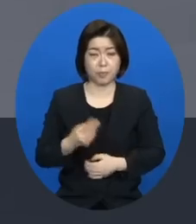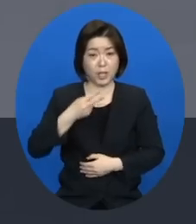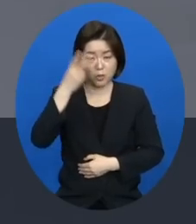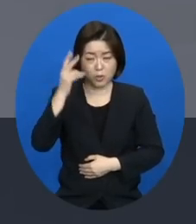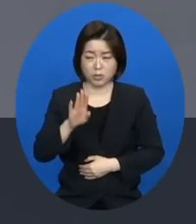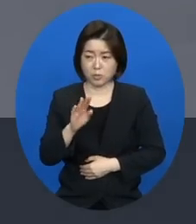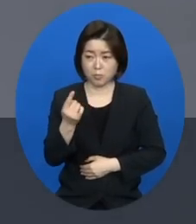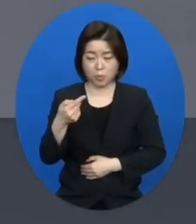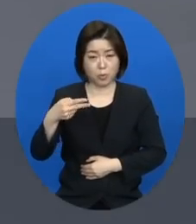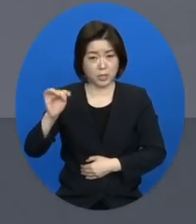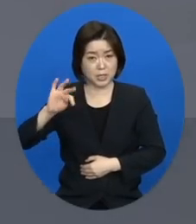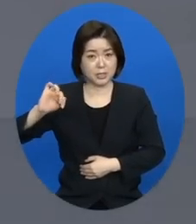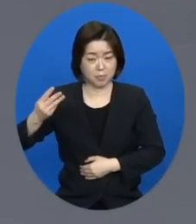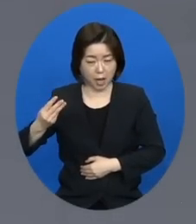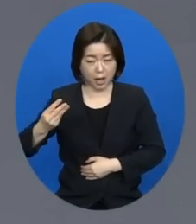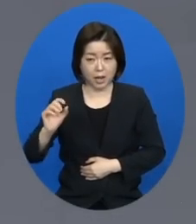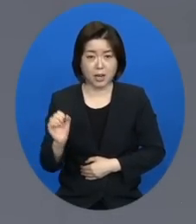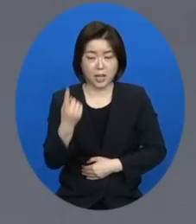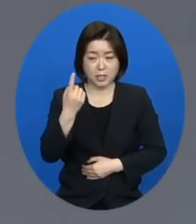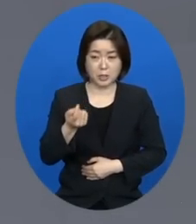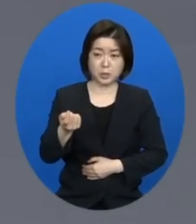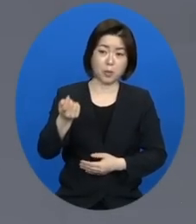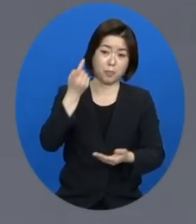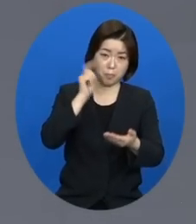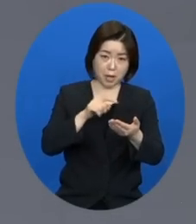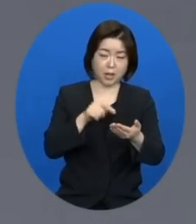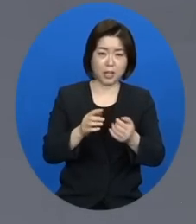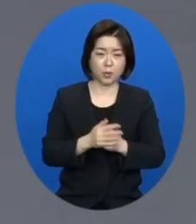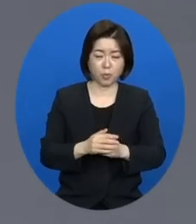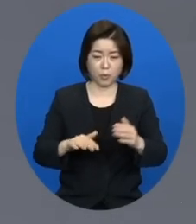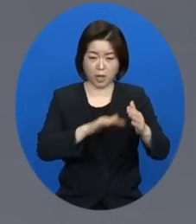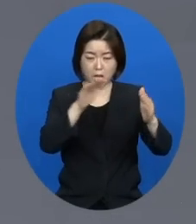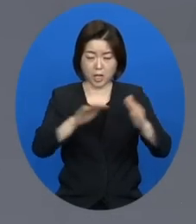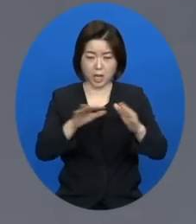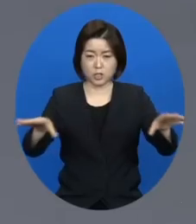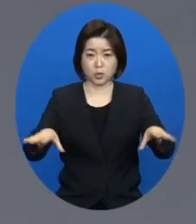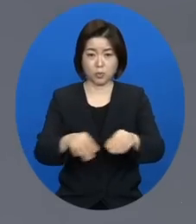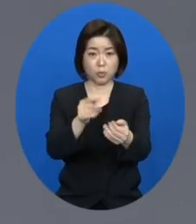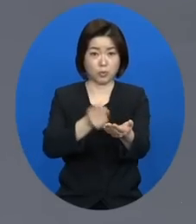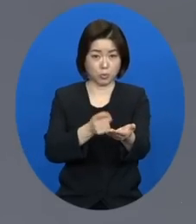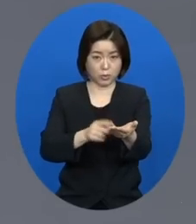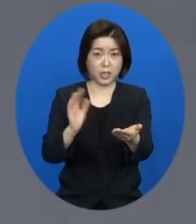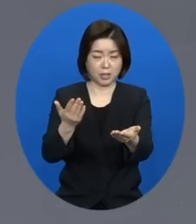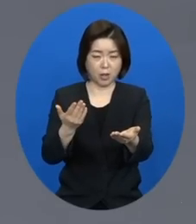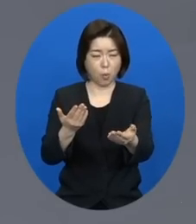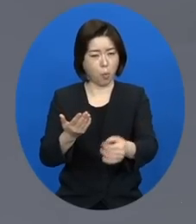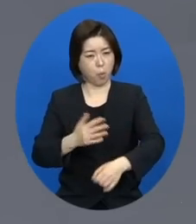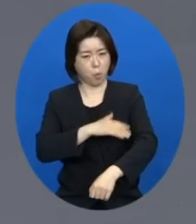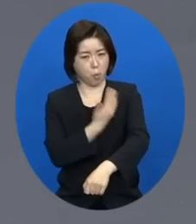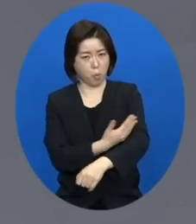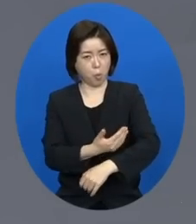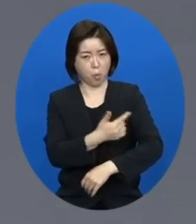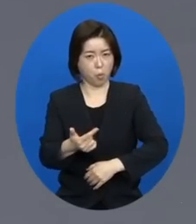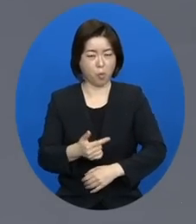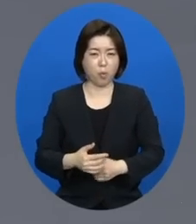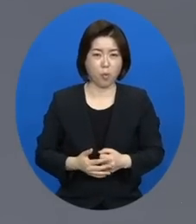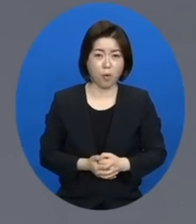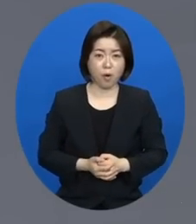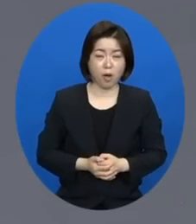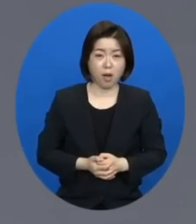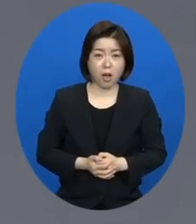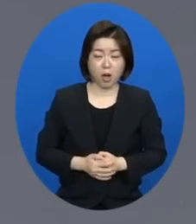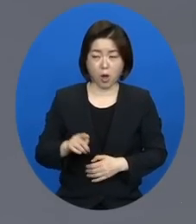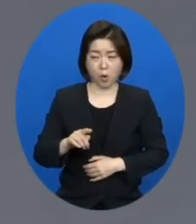의해서 눈에 띄어지고 이제 가정 총무가 됩니다. 상당한 권력자가 된 것이죠. 이 보디발이 이